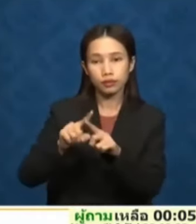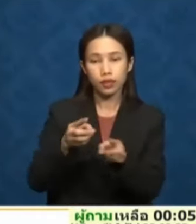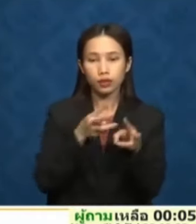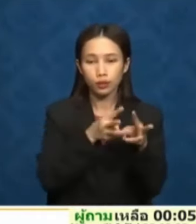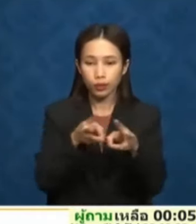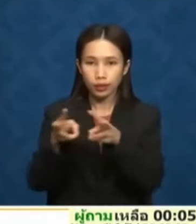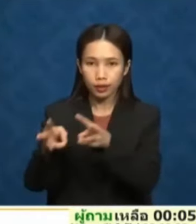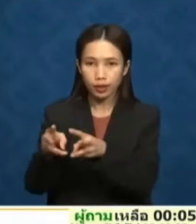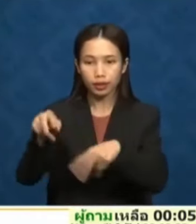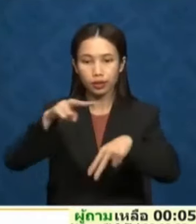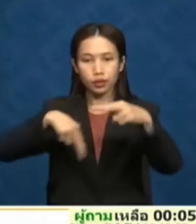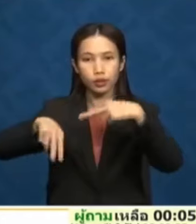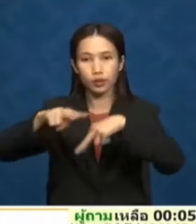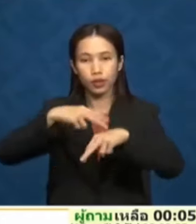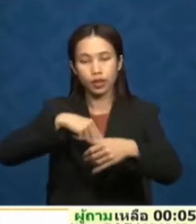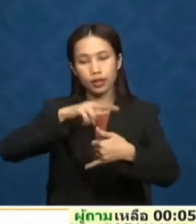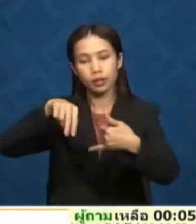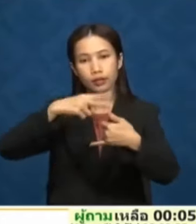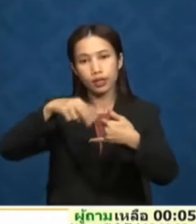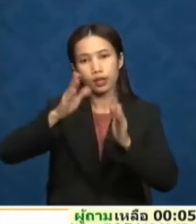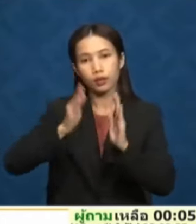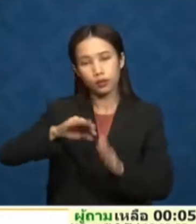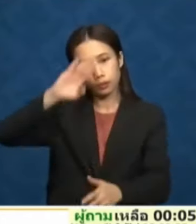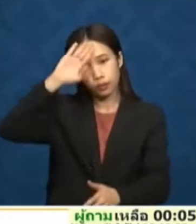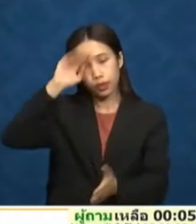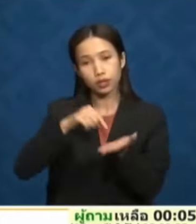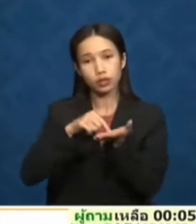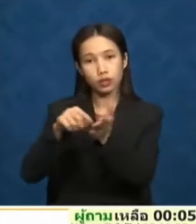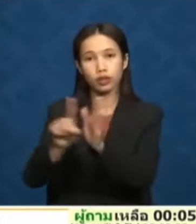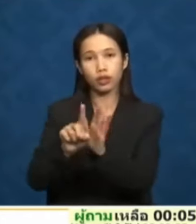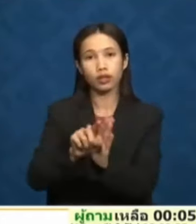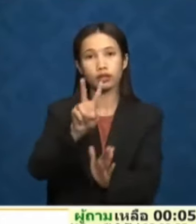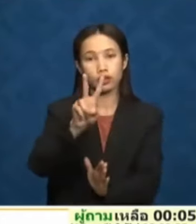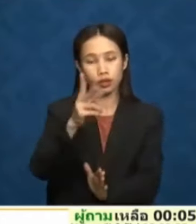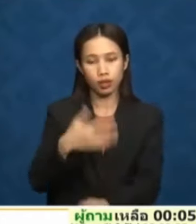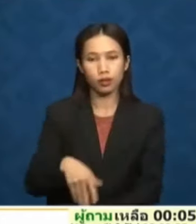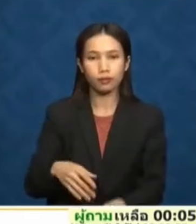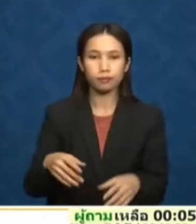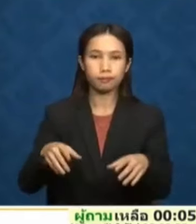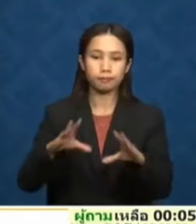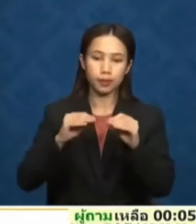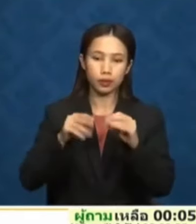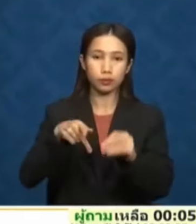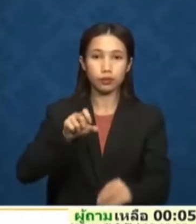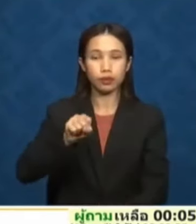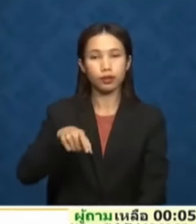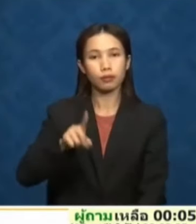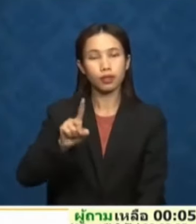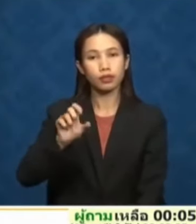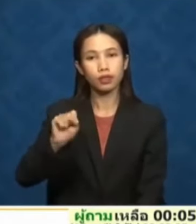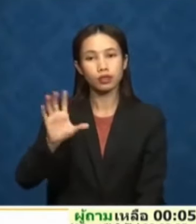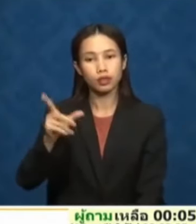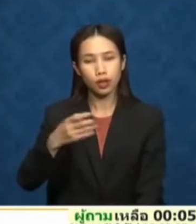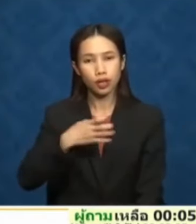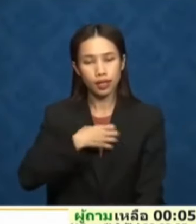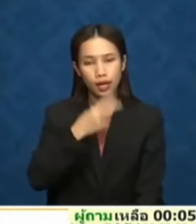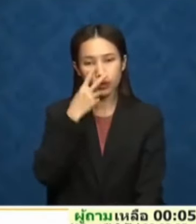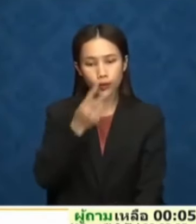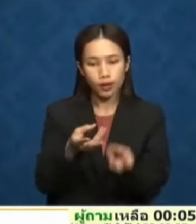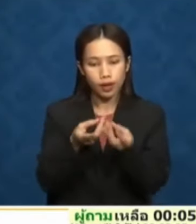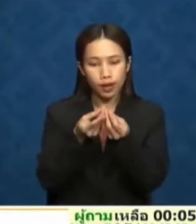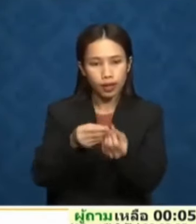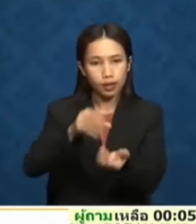วิธีการในการที่ดูแลรักษาต่างๆเราส่งไป 2ครั้งบสพชบอกว่าอยากจะให้ไปศึกษาในราย